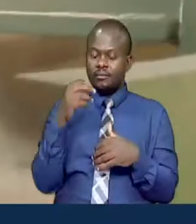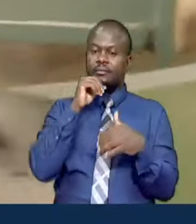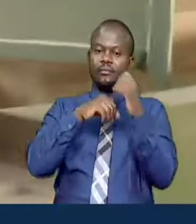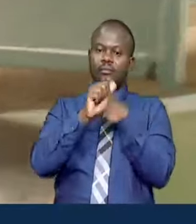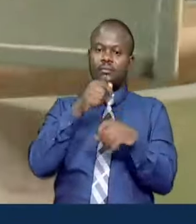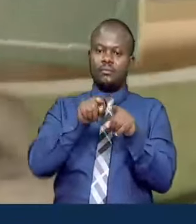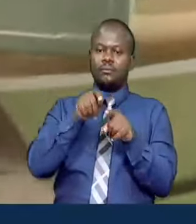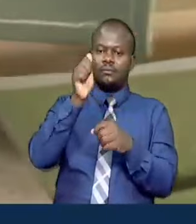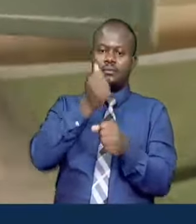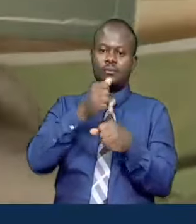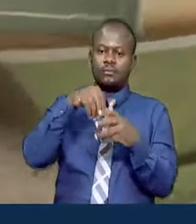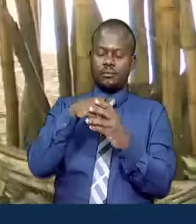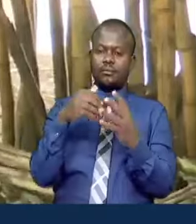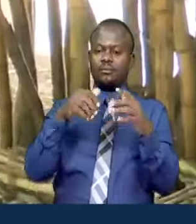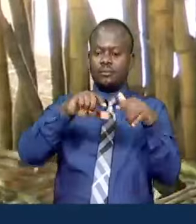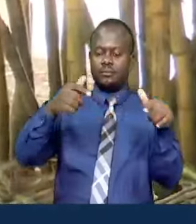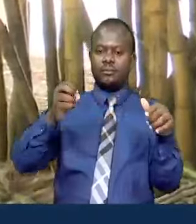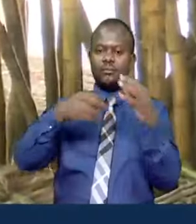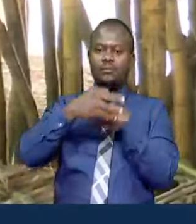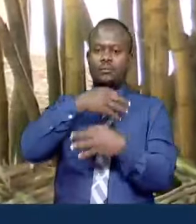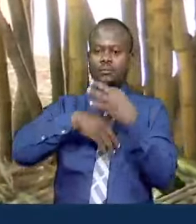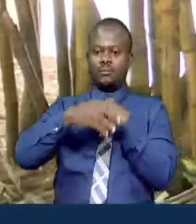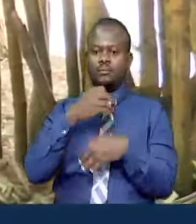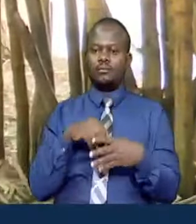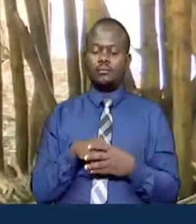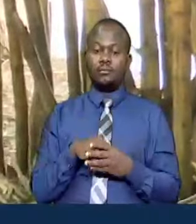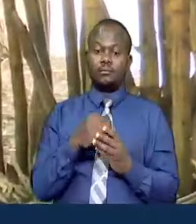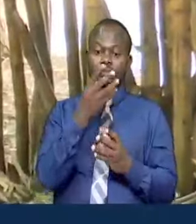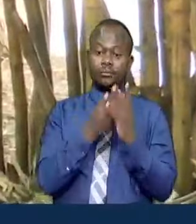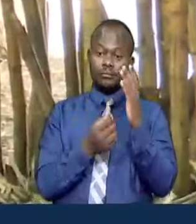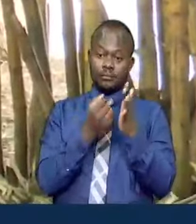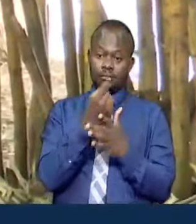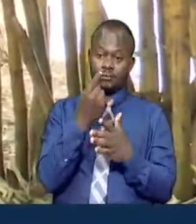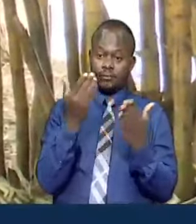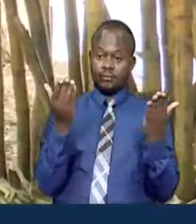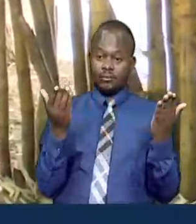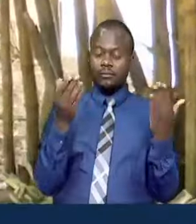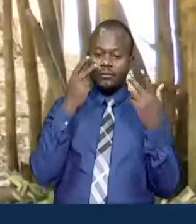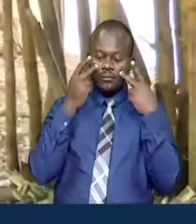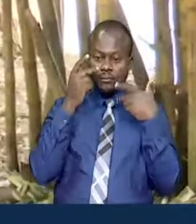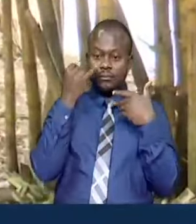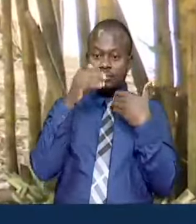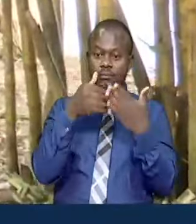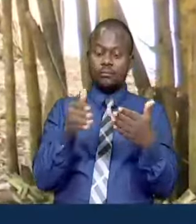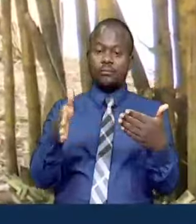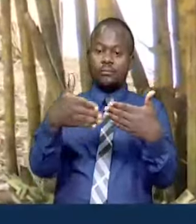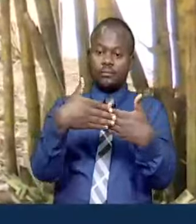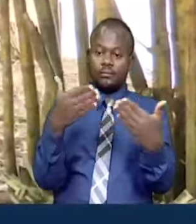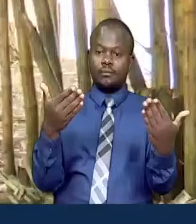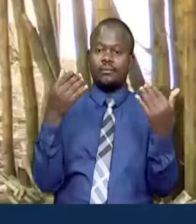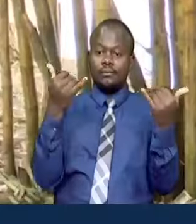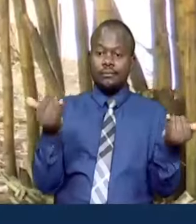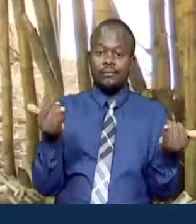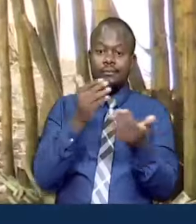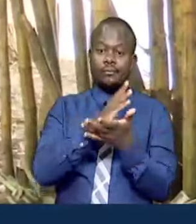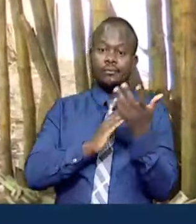nk'iyi ikorerwa mu mirima cyangwa ku ruganda. Igihombo twatejwe nabyo, urabona ko uru ruganda rwafunze, hari igihe umuntu aba